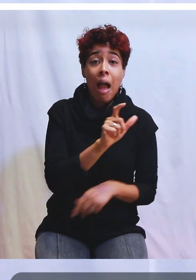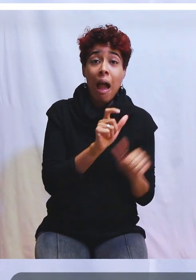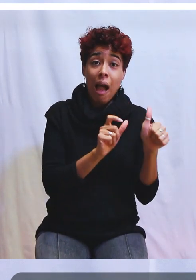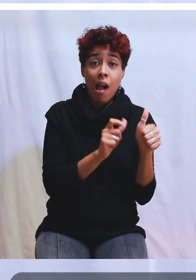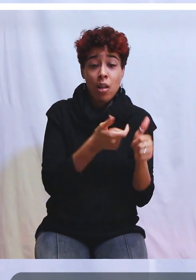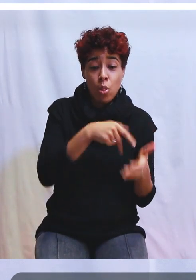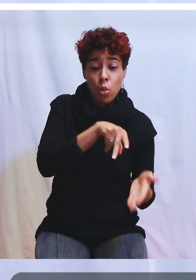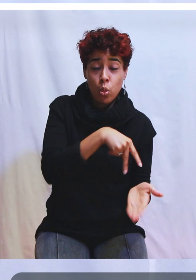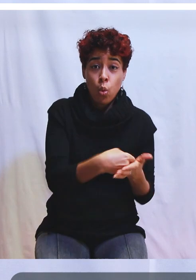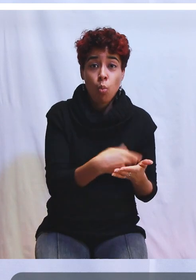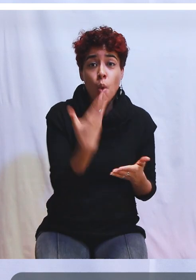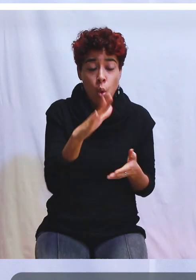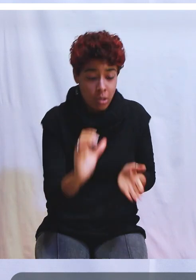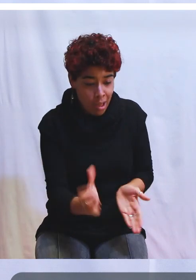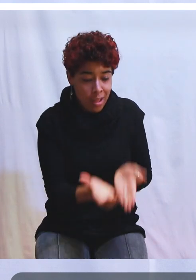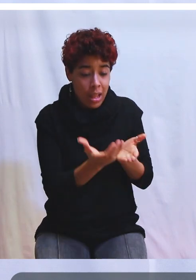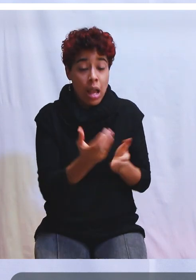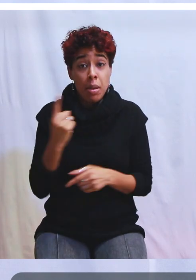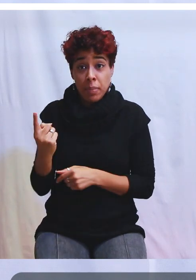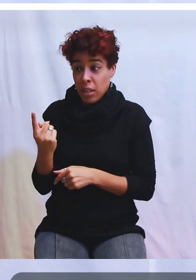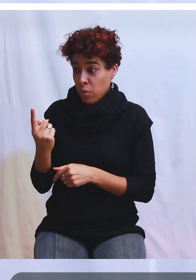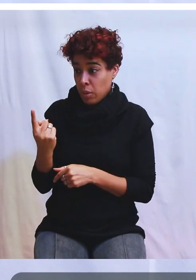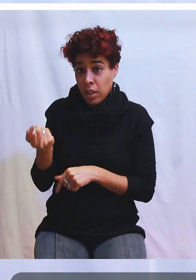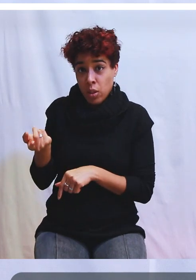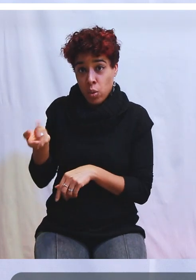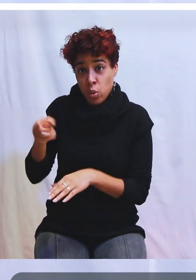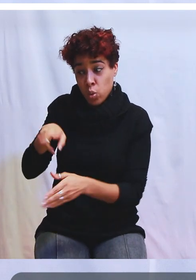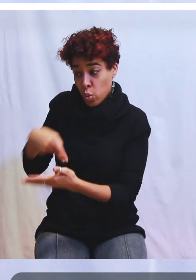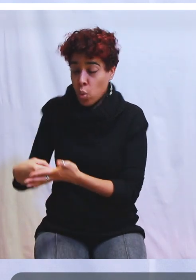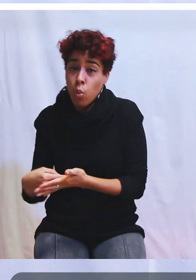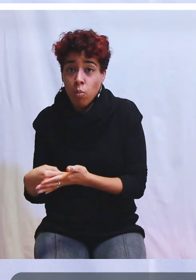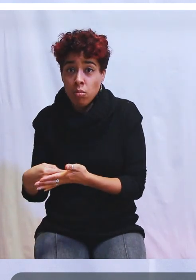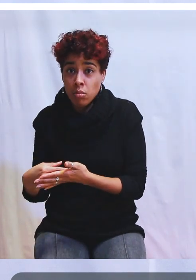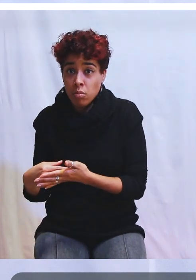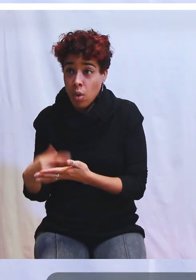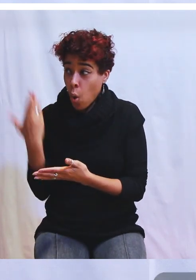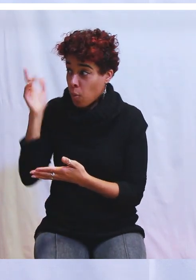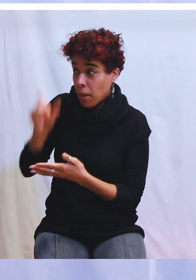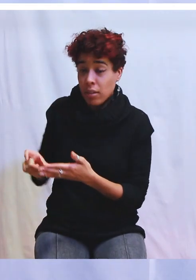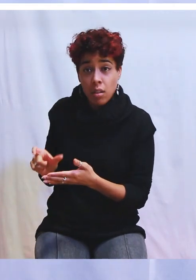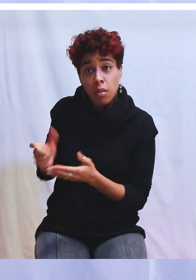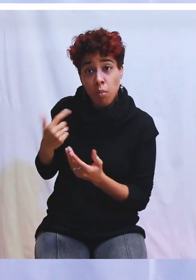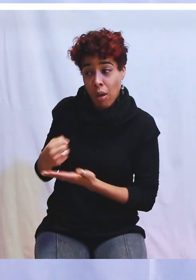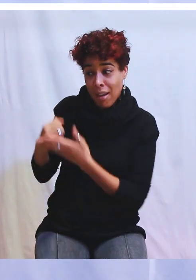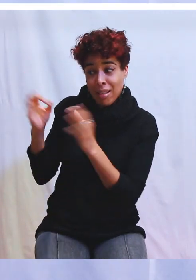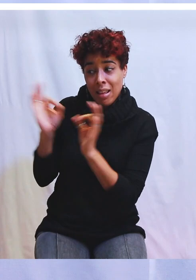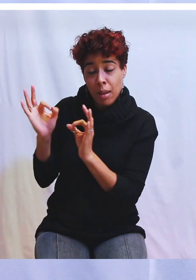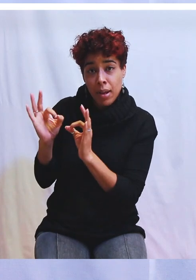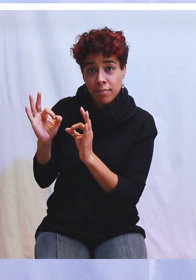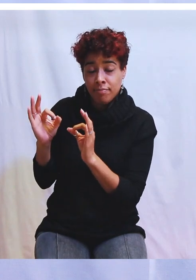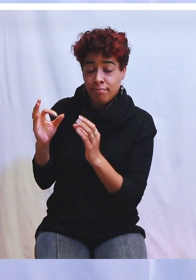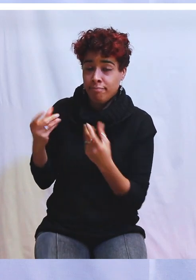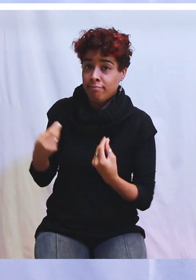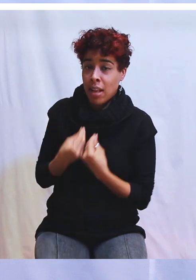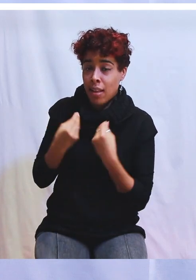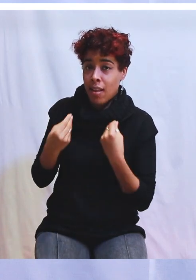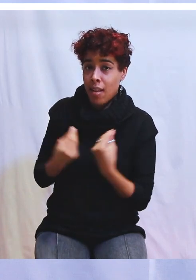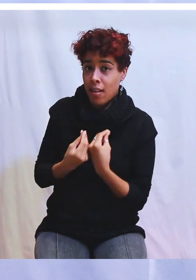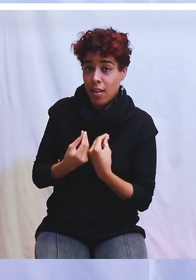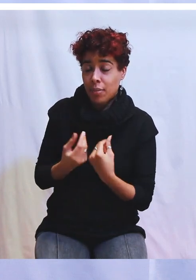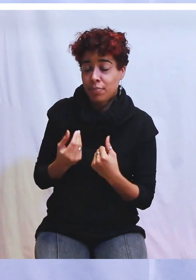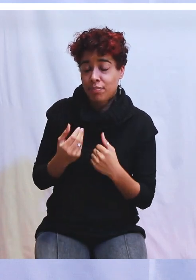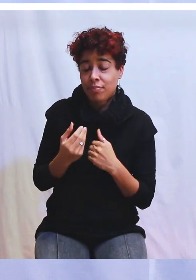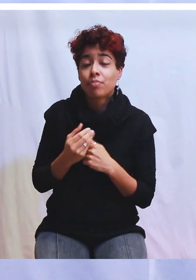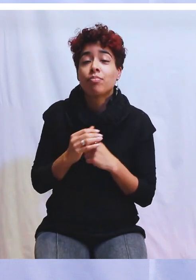Mais malheur à celui qui est seul et qui tombe sans avoir un second pour le relever. Amen. Que Dieu te bénisse. On va prier.